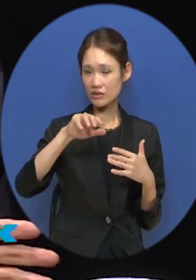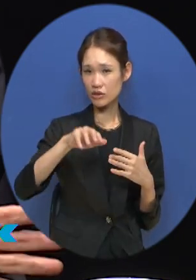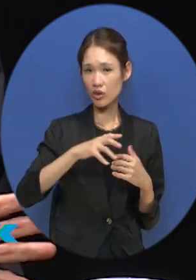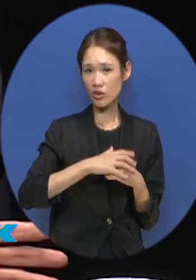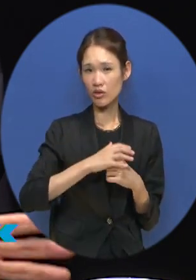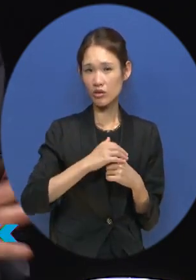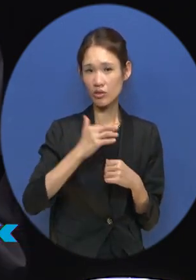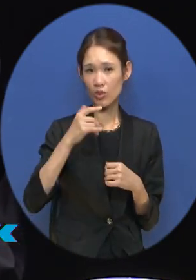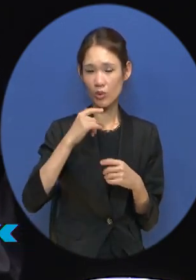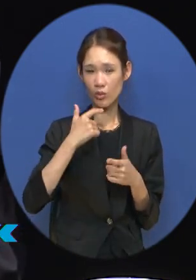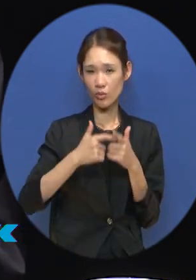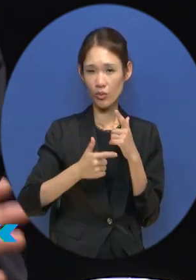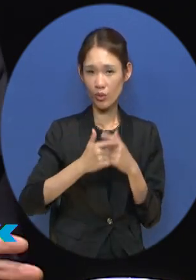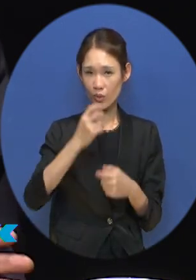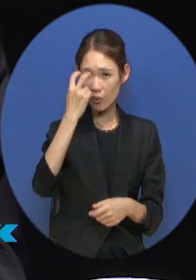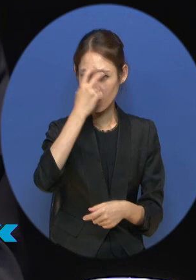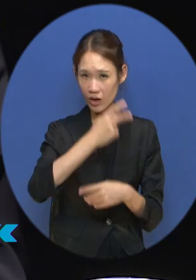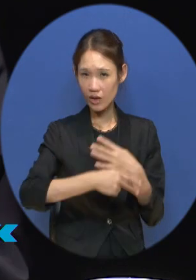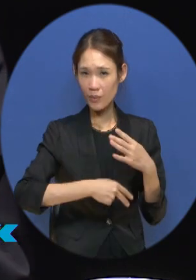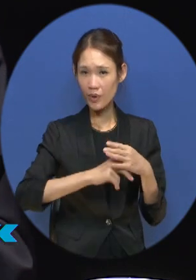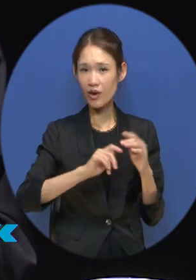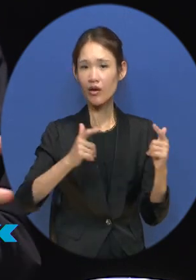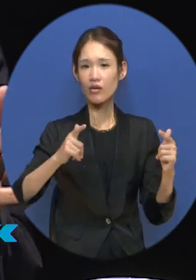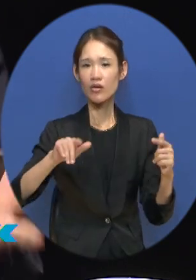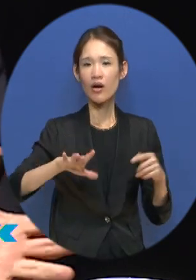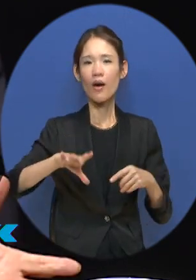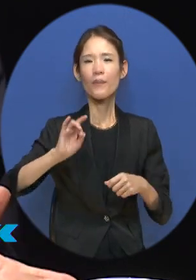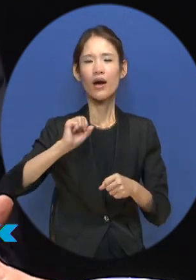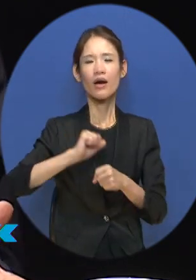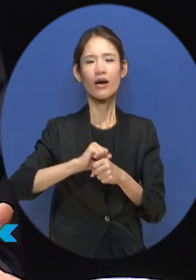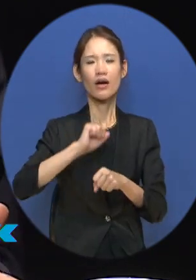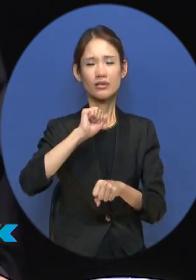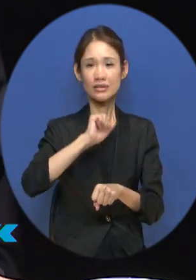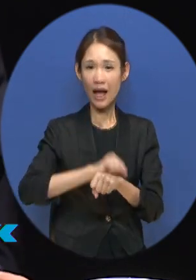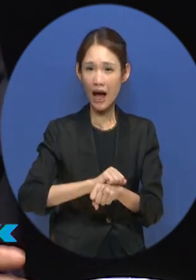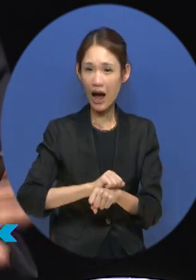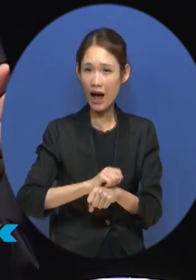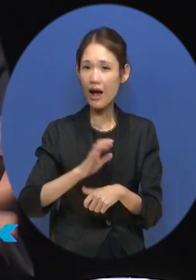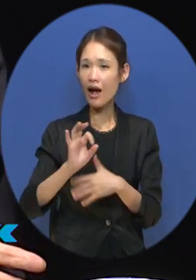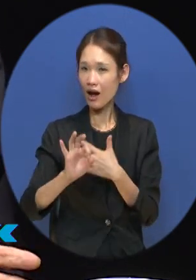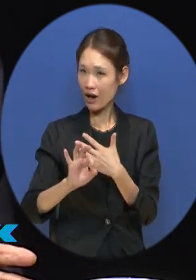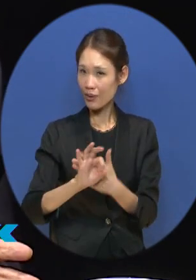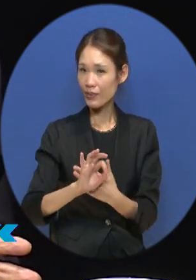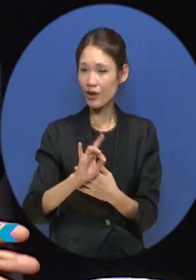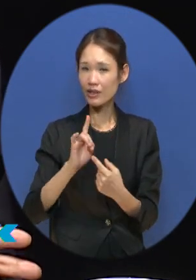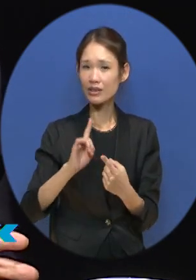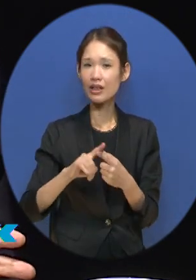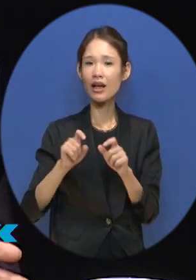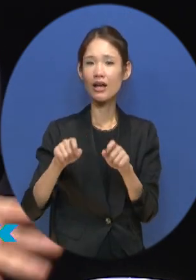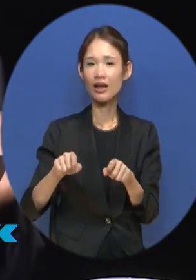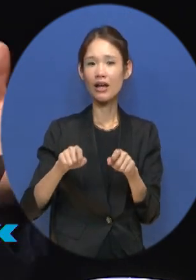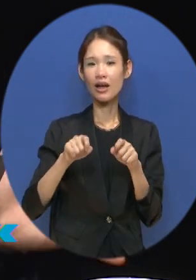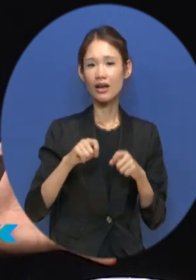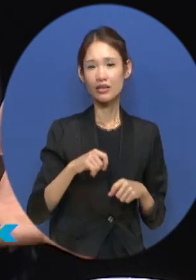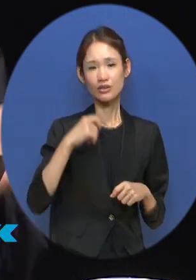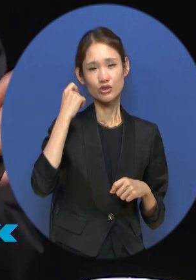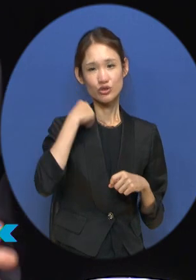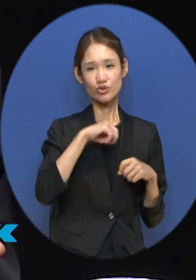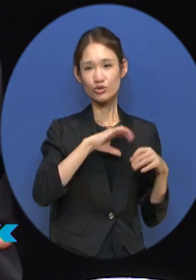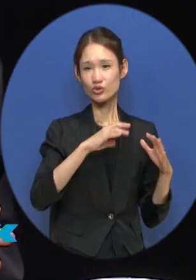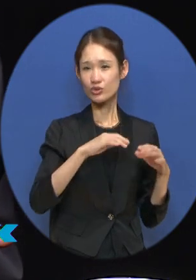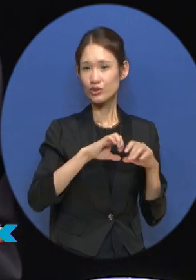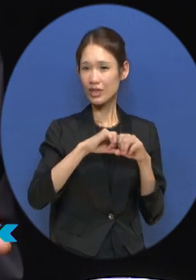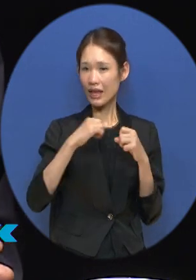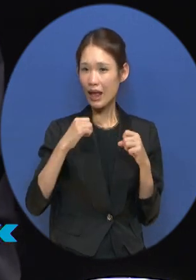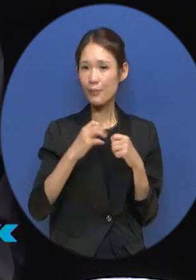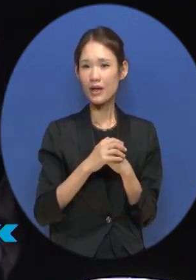통합 관리 시스템이라든가 이런 것들을 우리가 먼저 잘 만든다면 이걸 그대로 들고 중국,